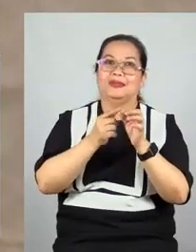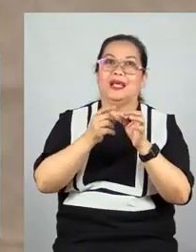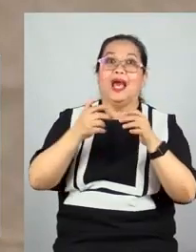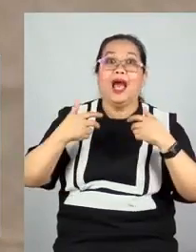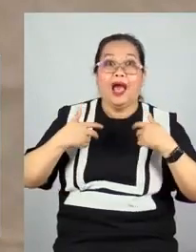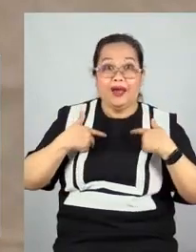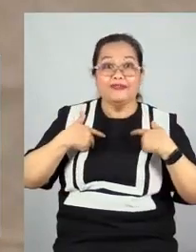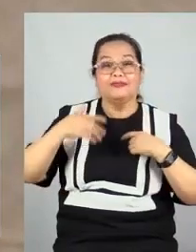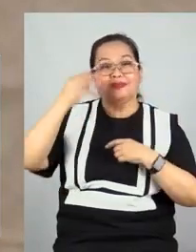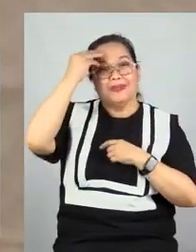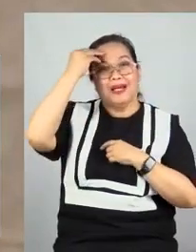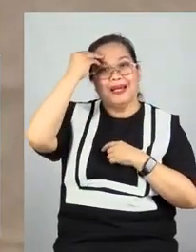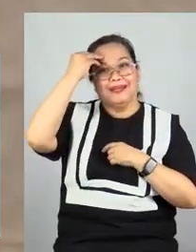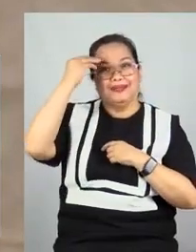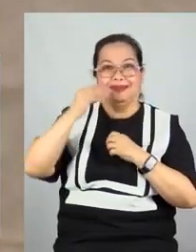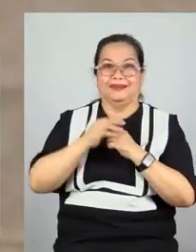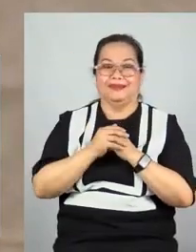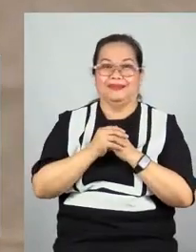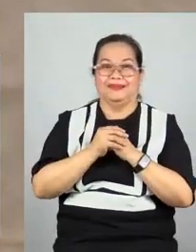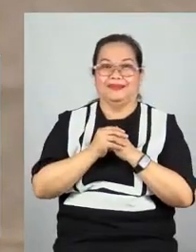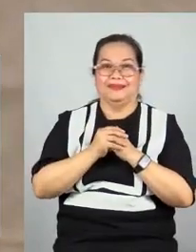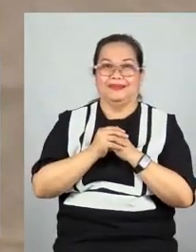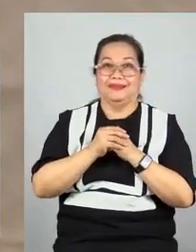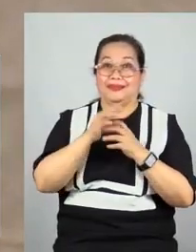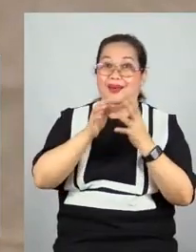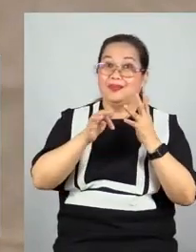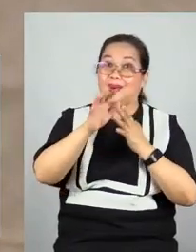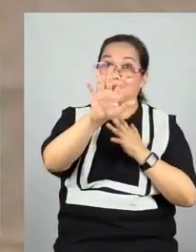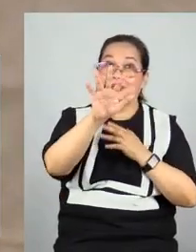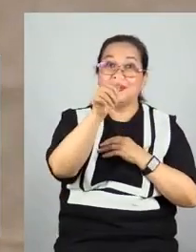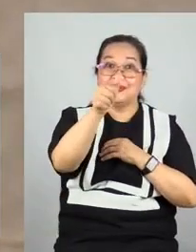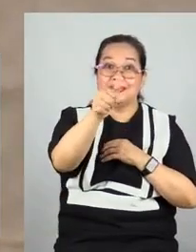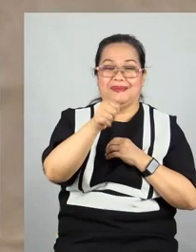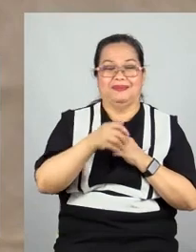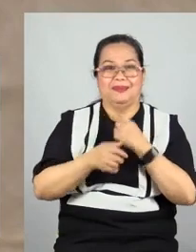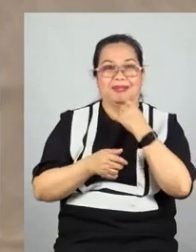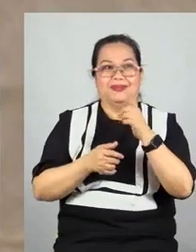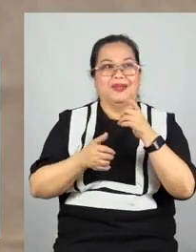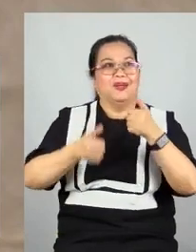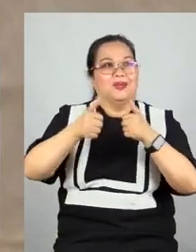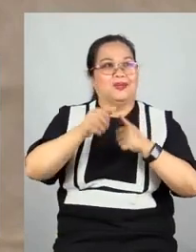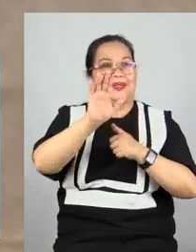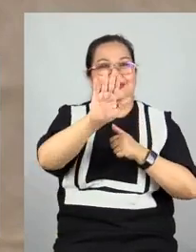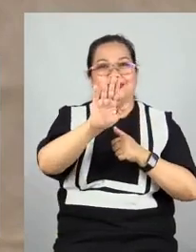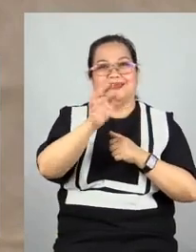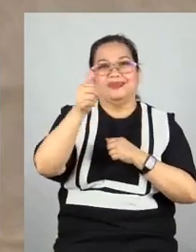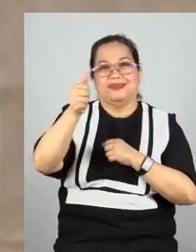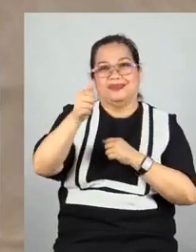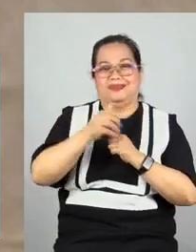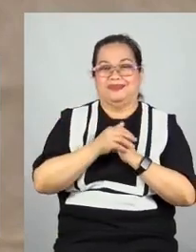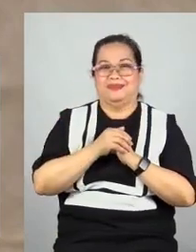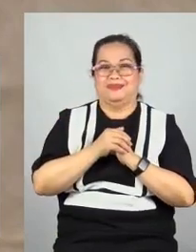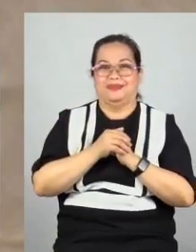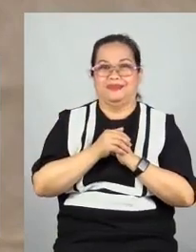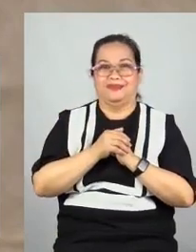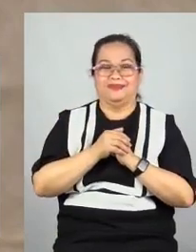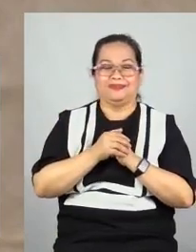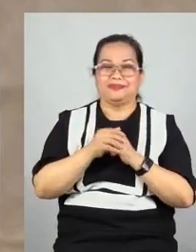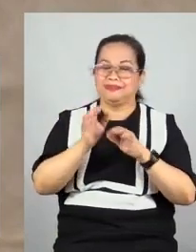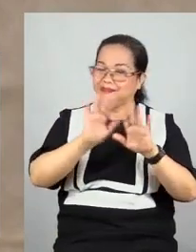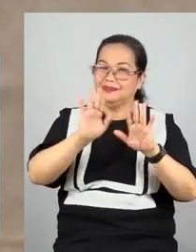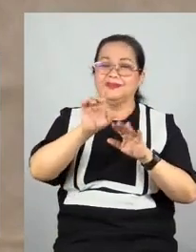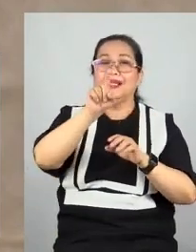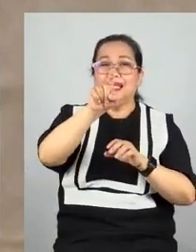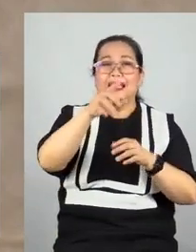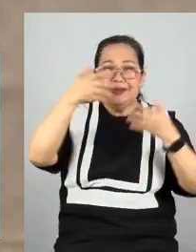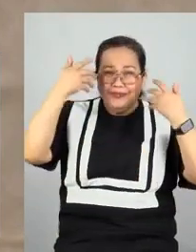mind among yourselves, sabi niya, which is yours. Nasa inyo na pala.